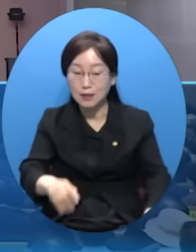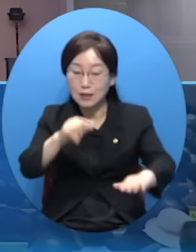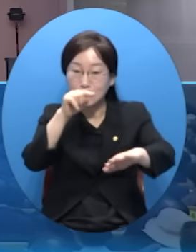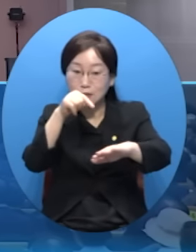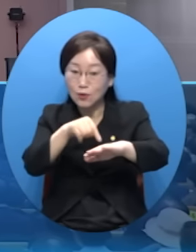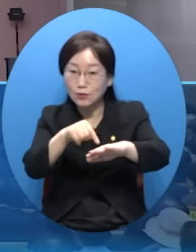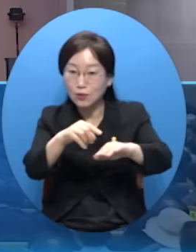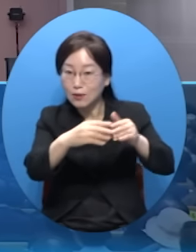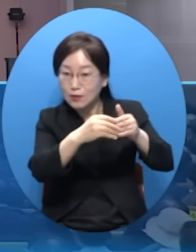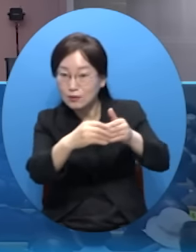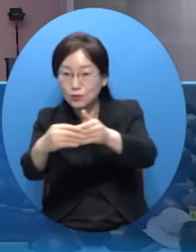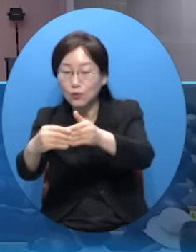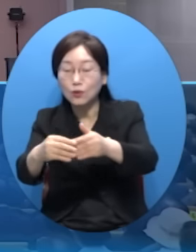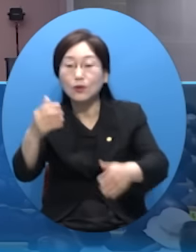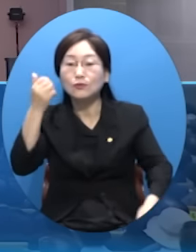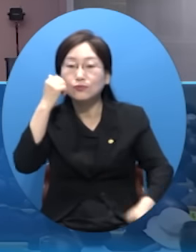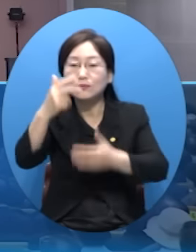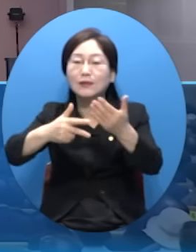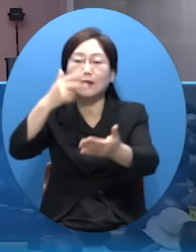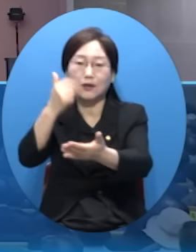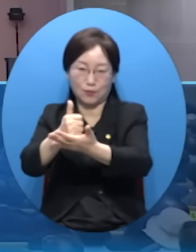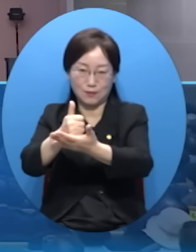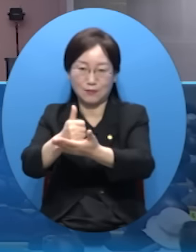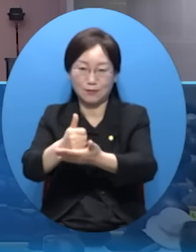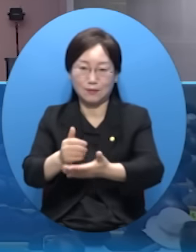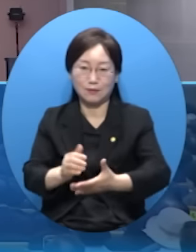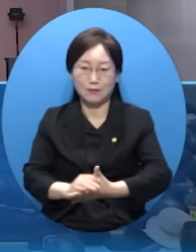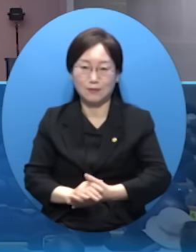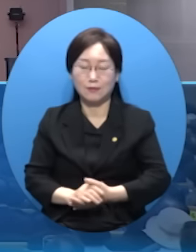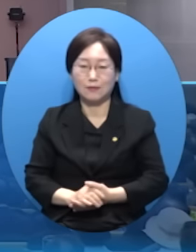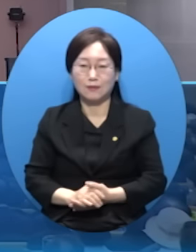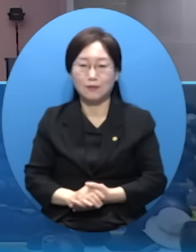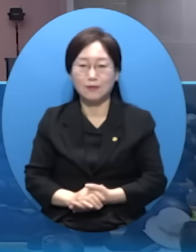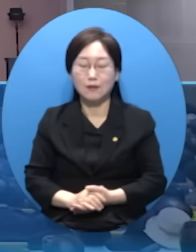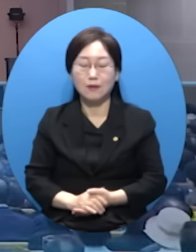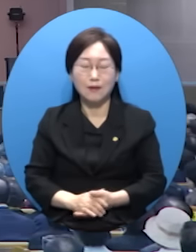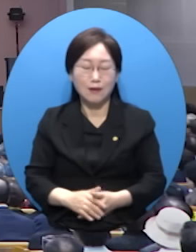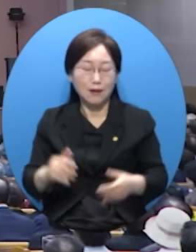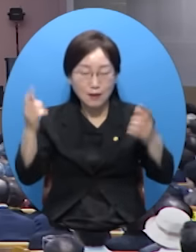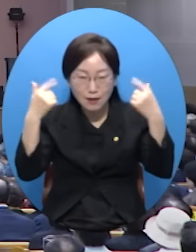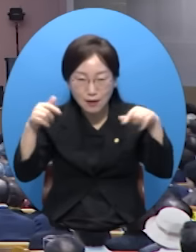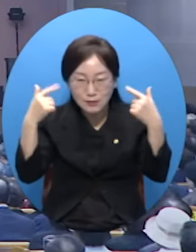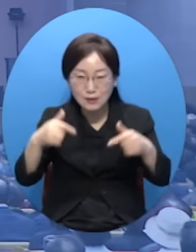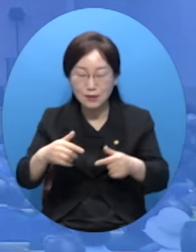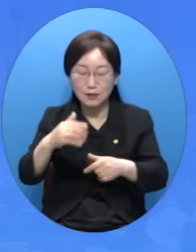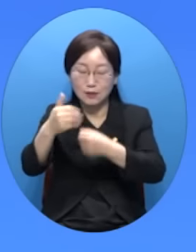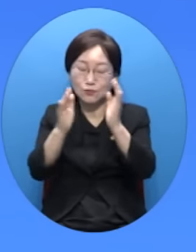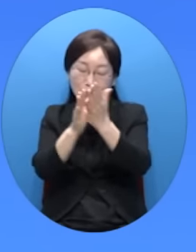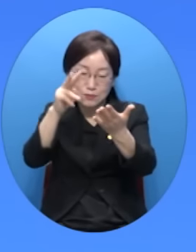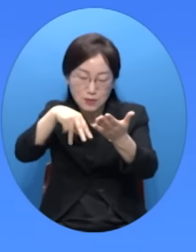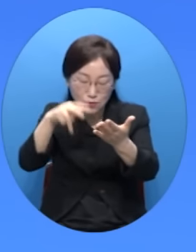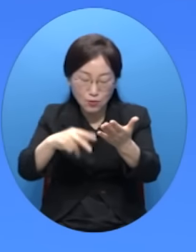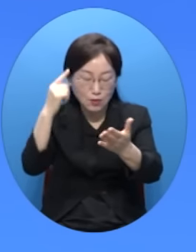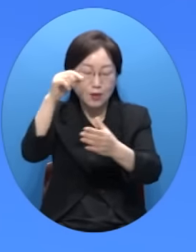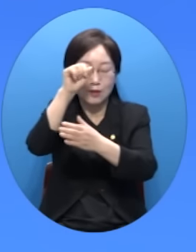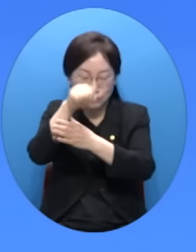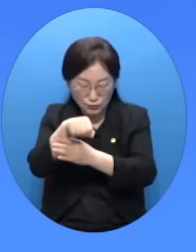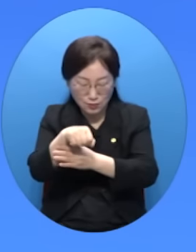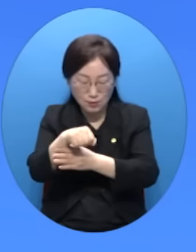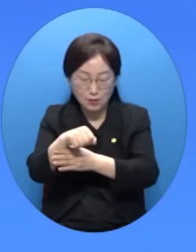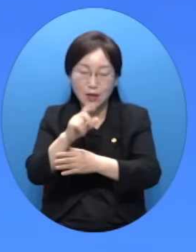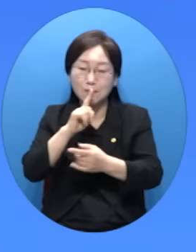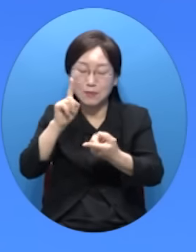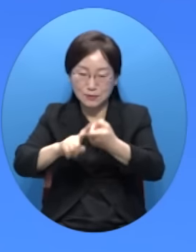걸음을 인도하시는 이는 야훼시니라. 매 순간 주님의 말씀을 읽고 묵상하고 말씀 인도를